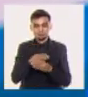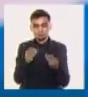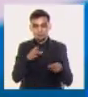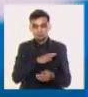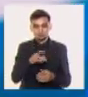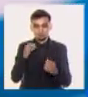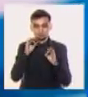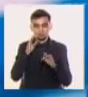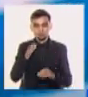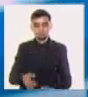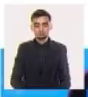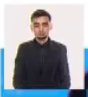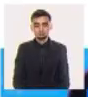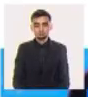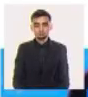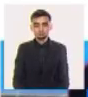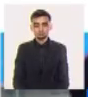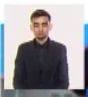нашем следующем материале.